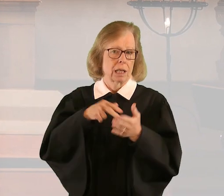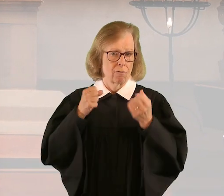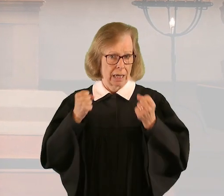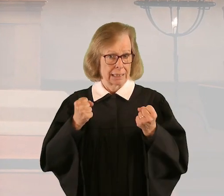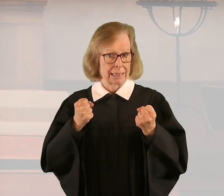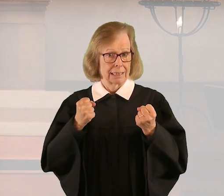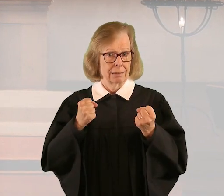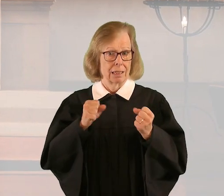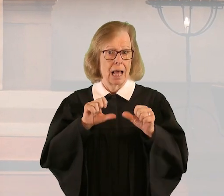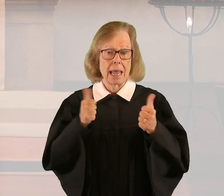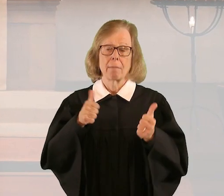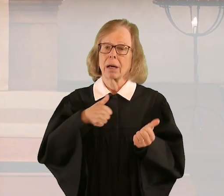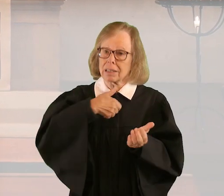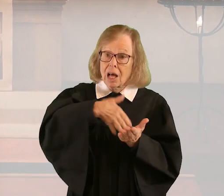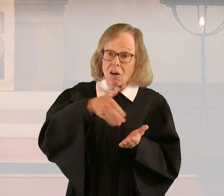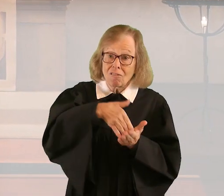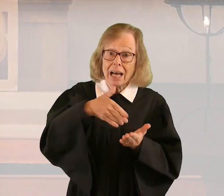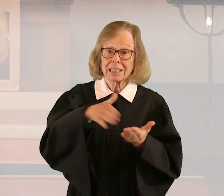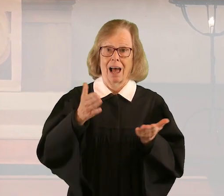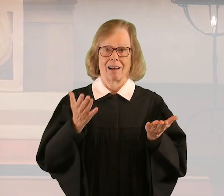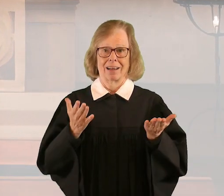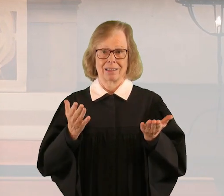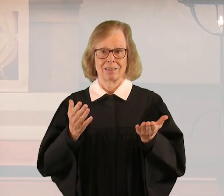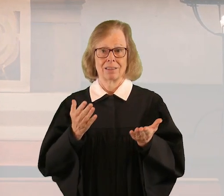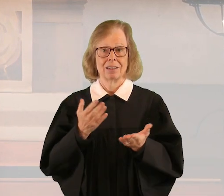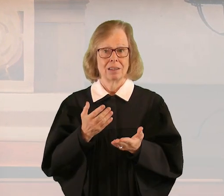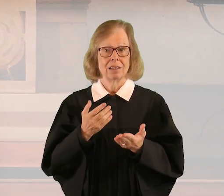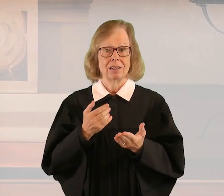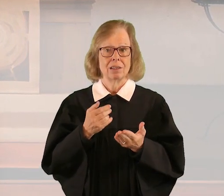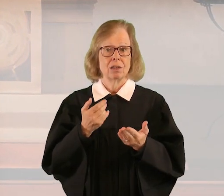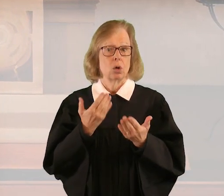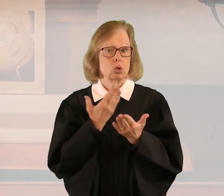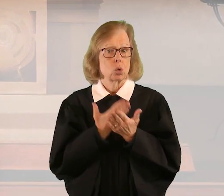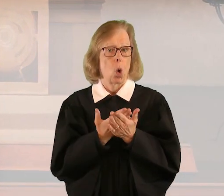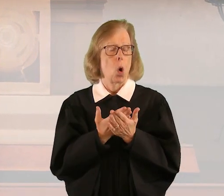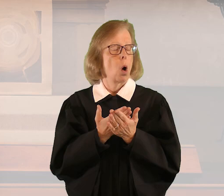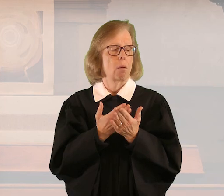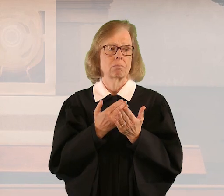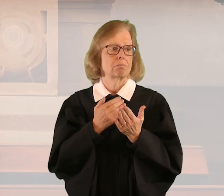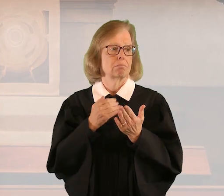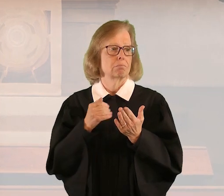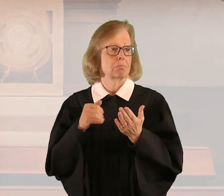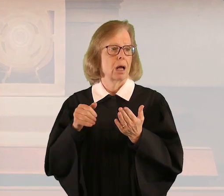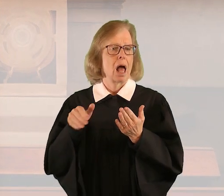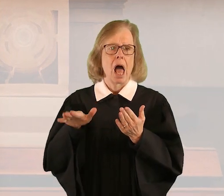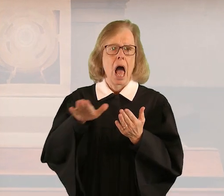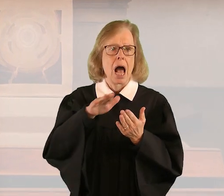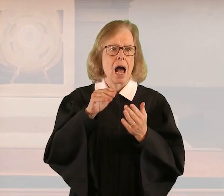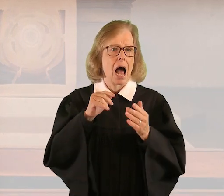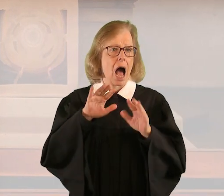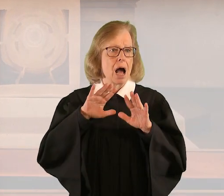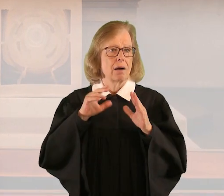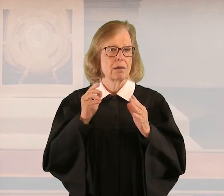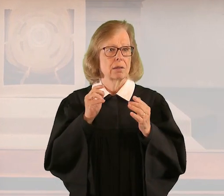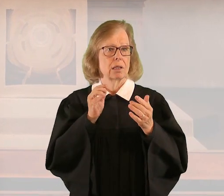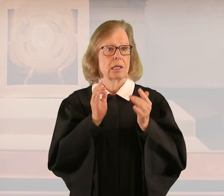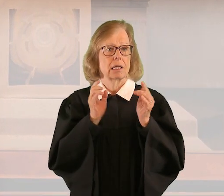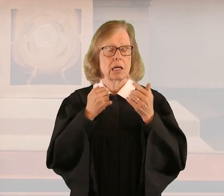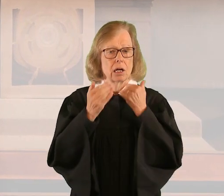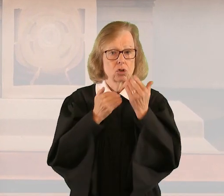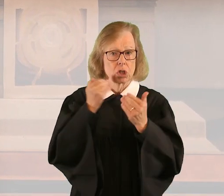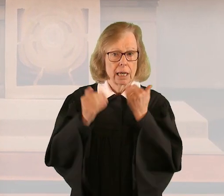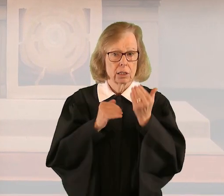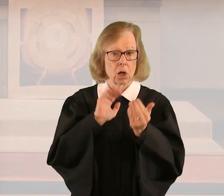Osterfestes. Leben geht weiter. Davon erzählt diese ganz anrührende Begegnung